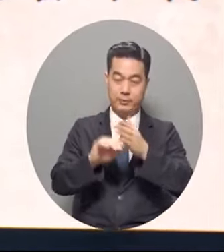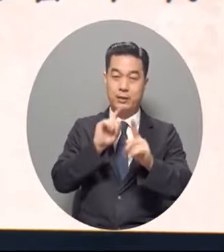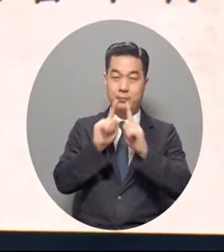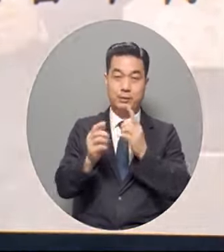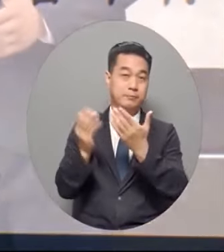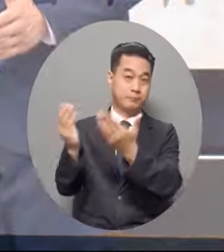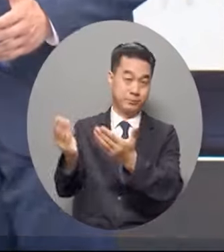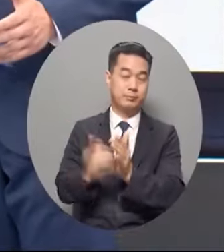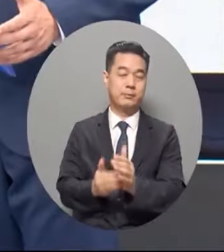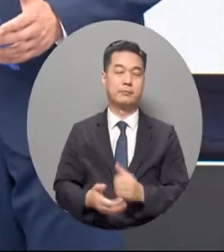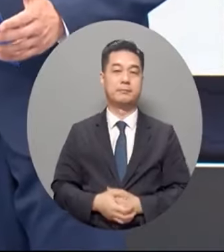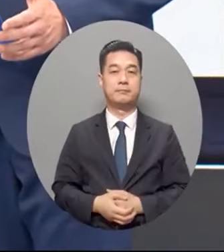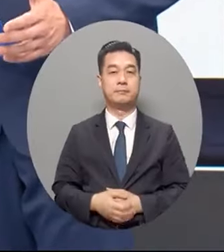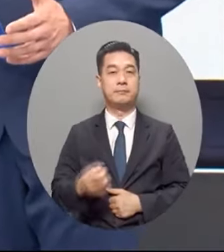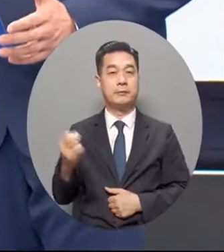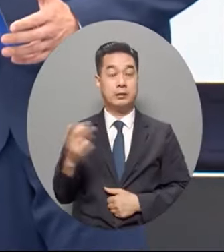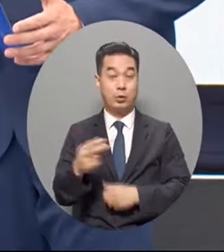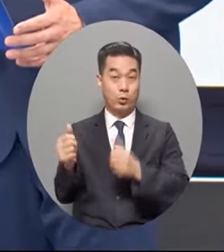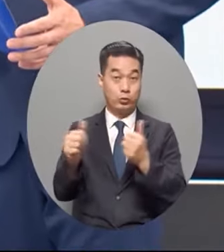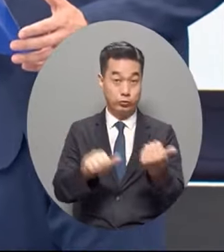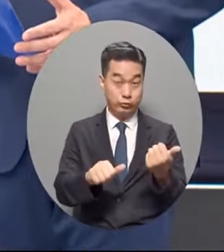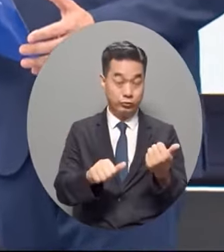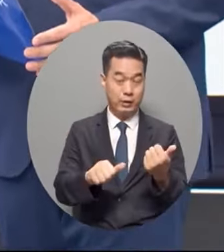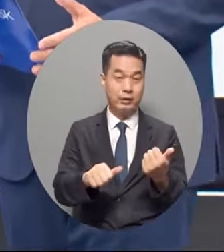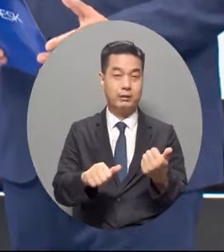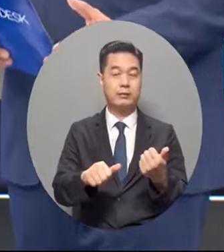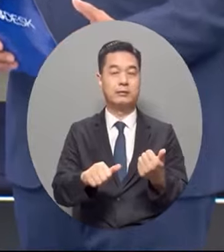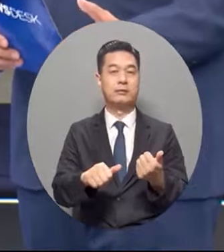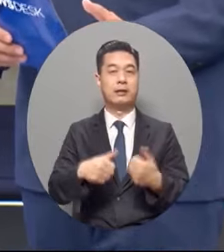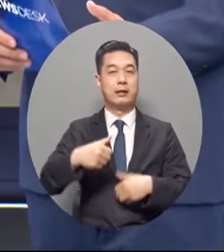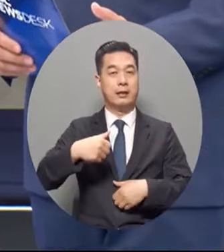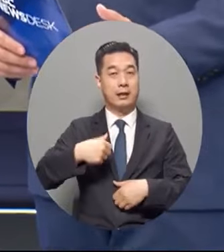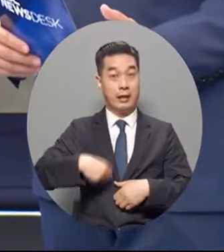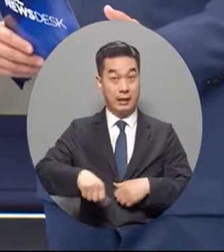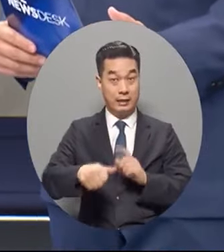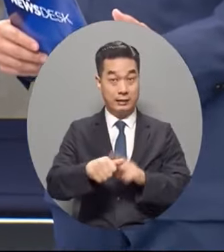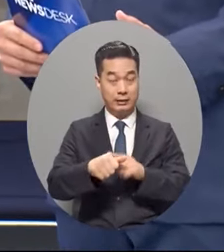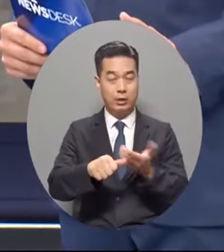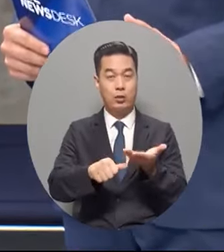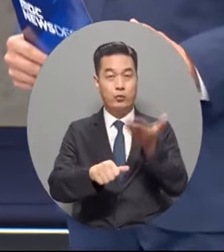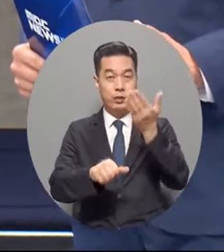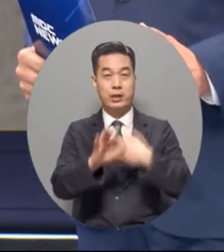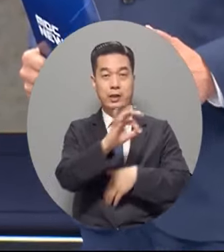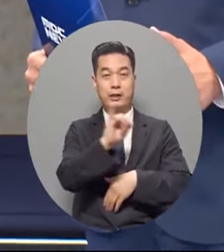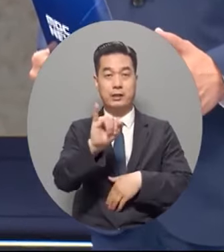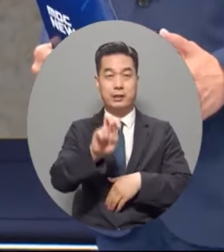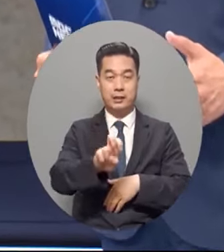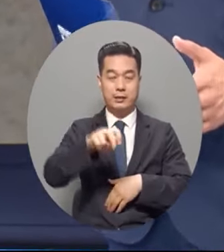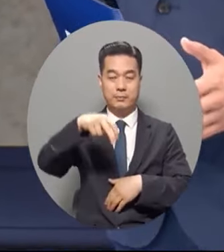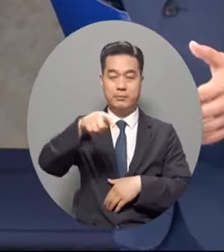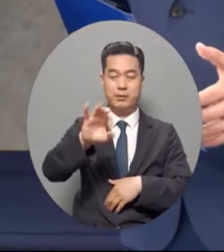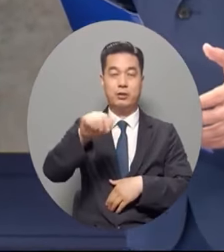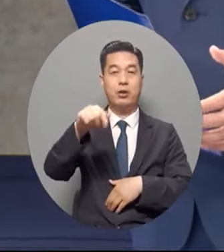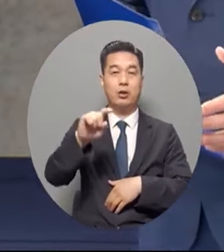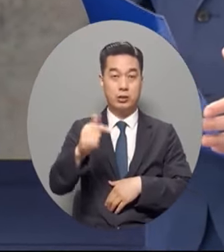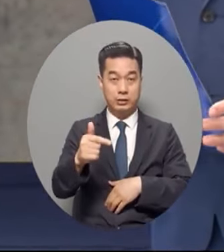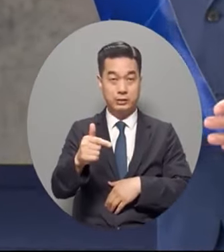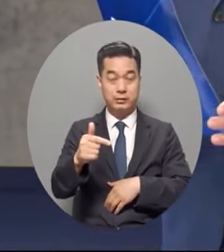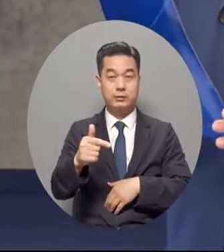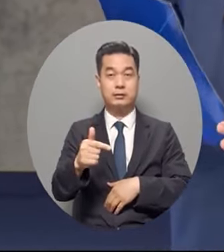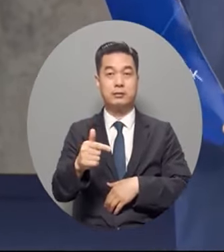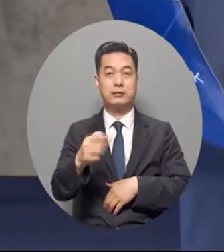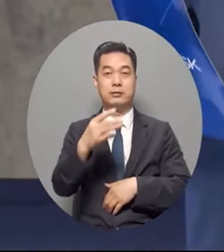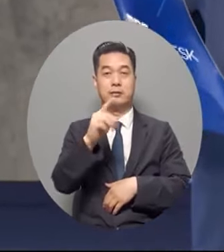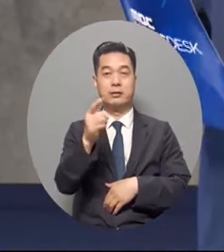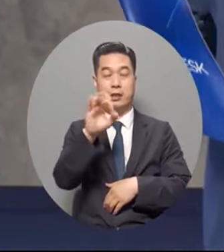올립니다 그리고 순직한 상병을 부활 뒀던 장군 임성근 전 사단장의 탄원서는 이렇게 시작합니다